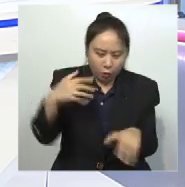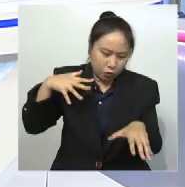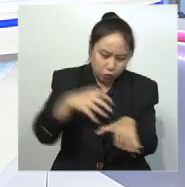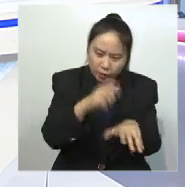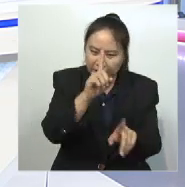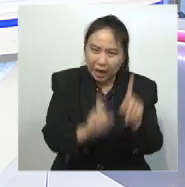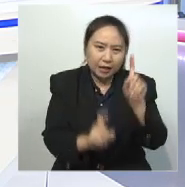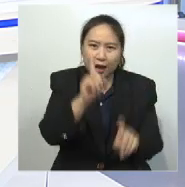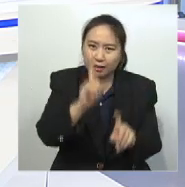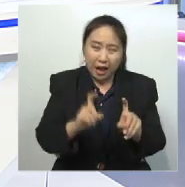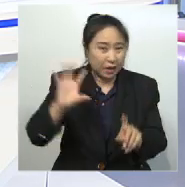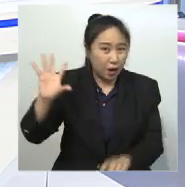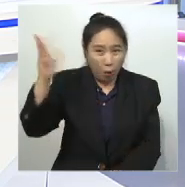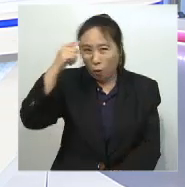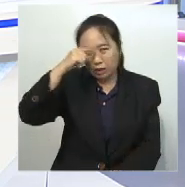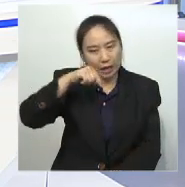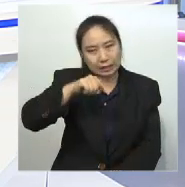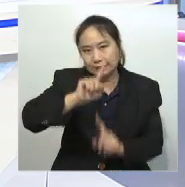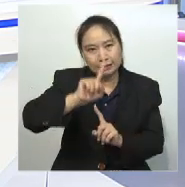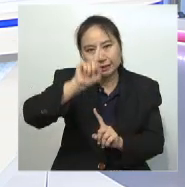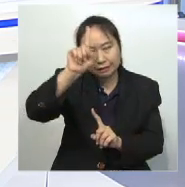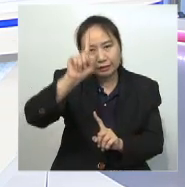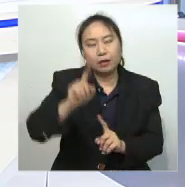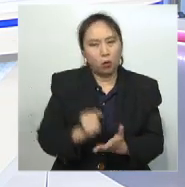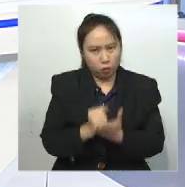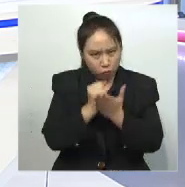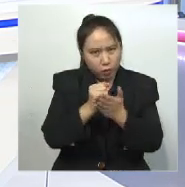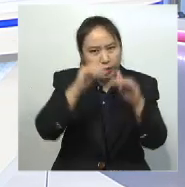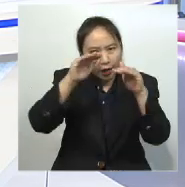นมากที่สุดอันดับหนึ่งของโลกด้วยนะคะต้องช่วยกันลดสถิติพวกนี้ลงมาด้วยนะคะ